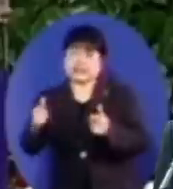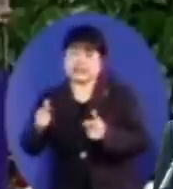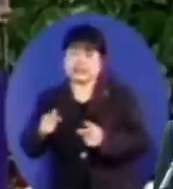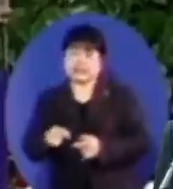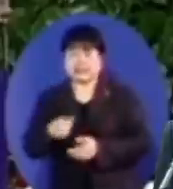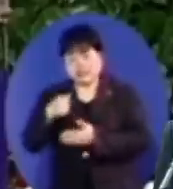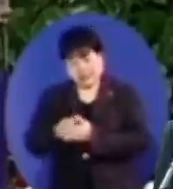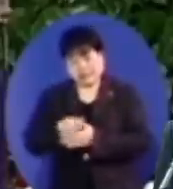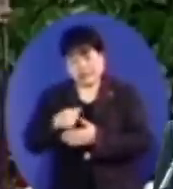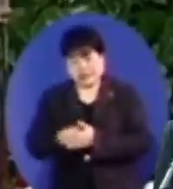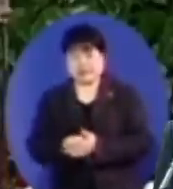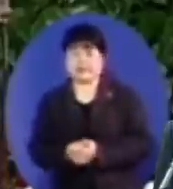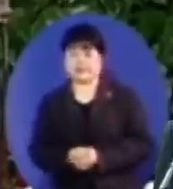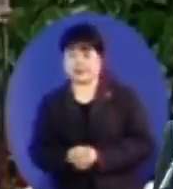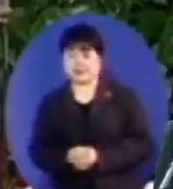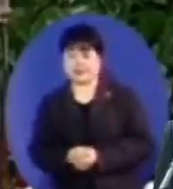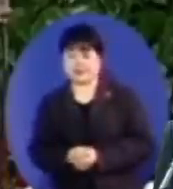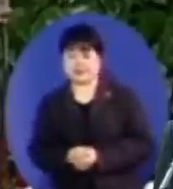아니하겠나이다.